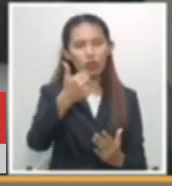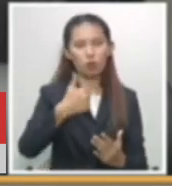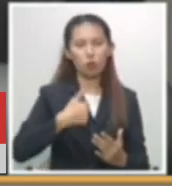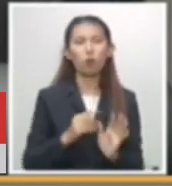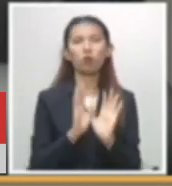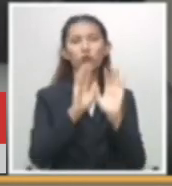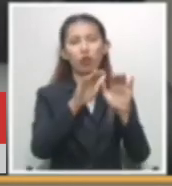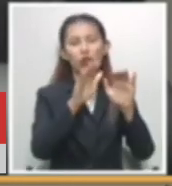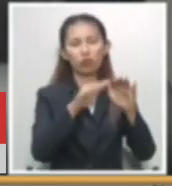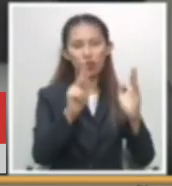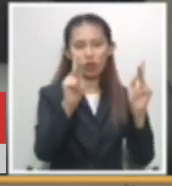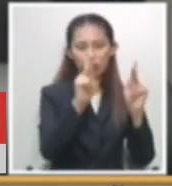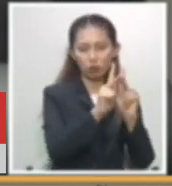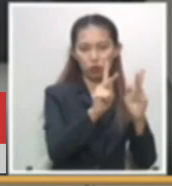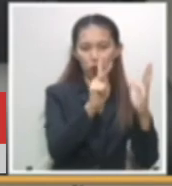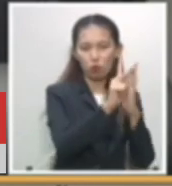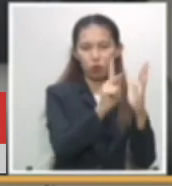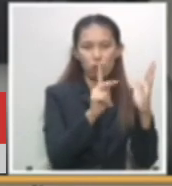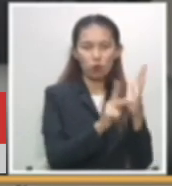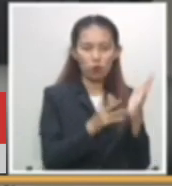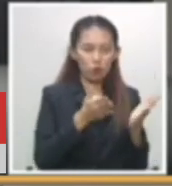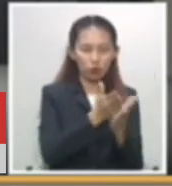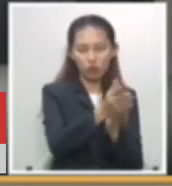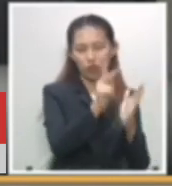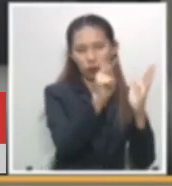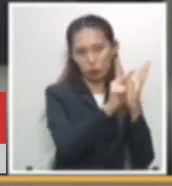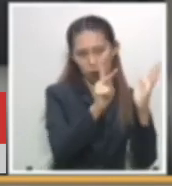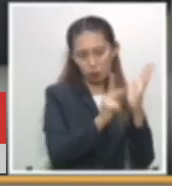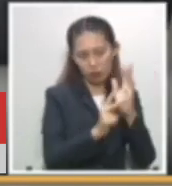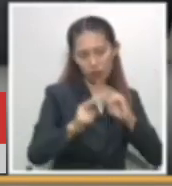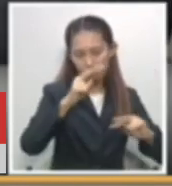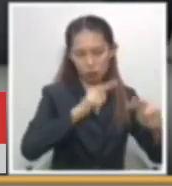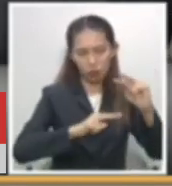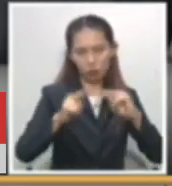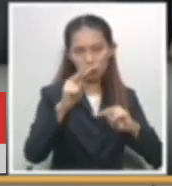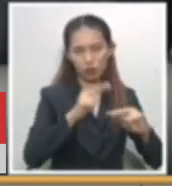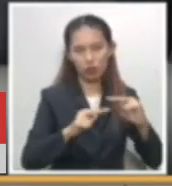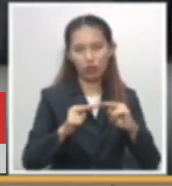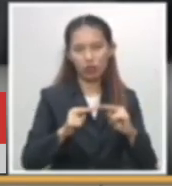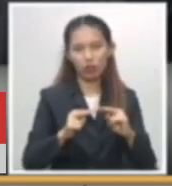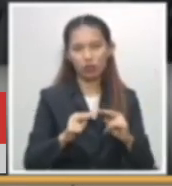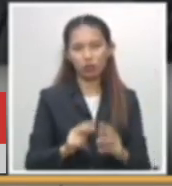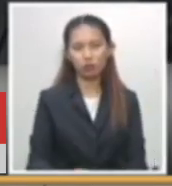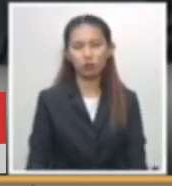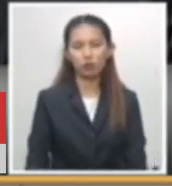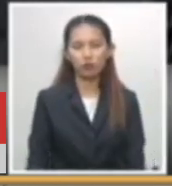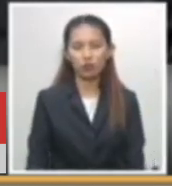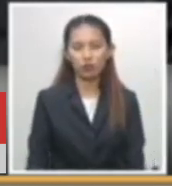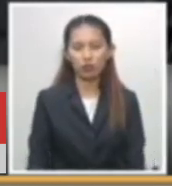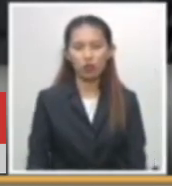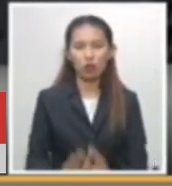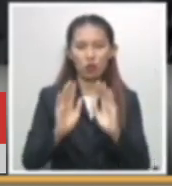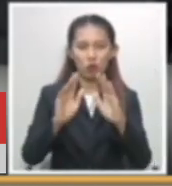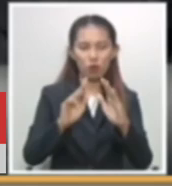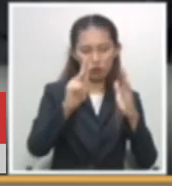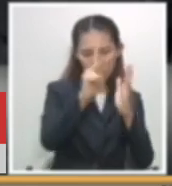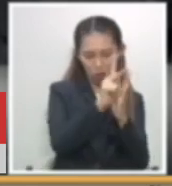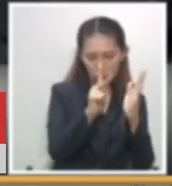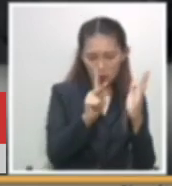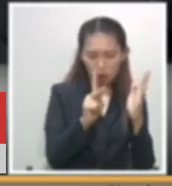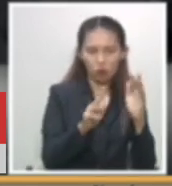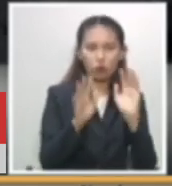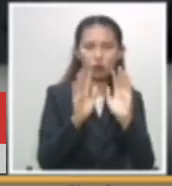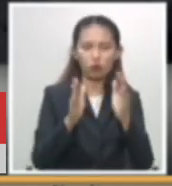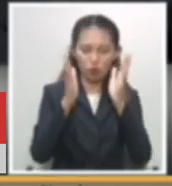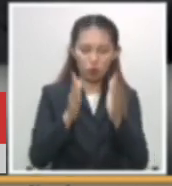ฝ่ายกฎหมายฝากท่านประธานได้จัดสัมมนานักกฎหมายทั้งหมดของประเทศนี้